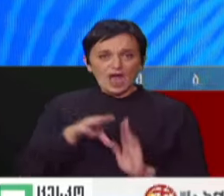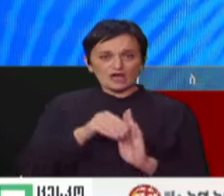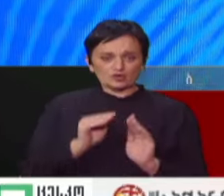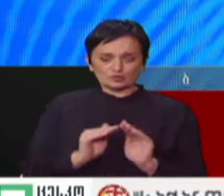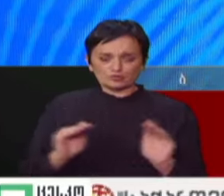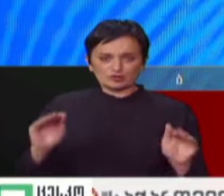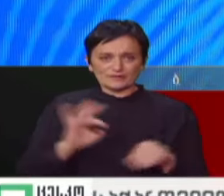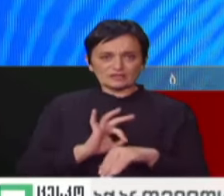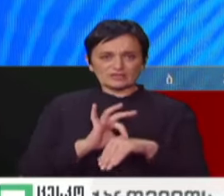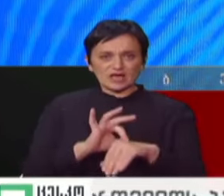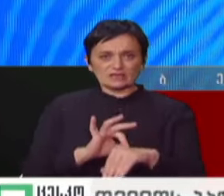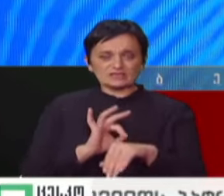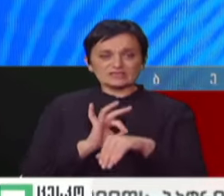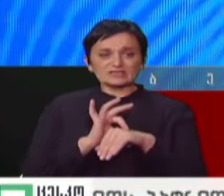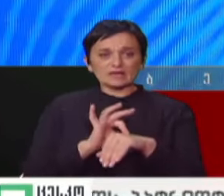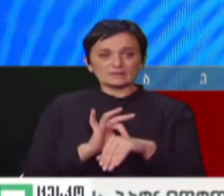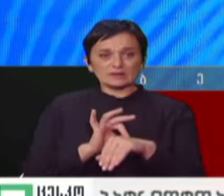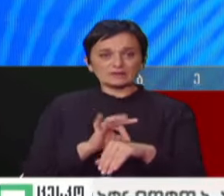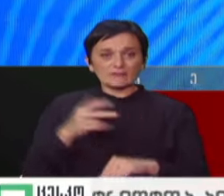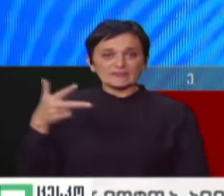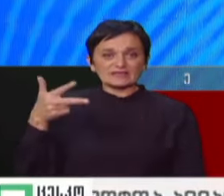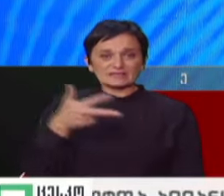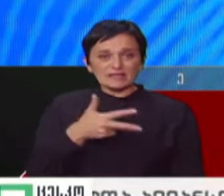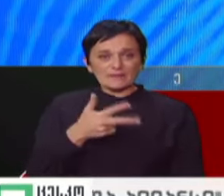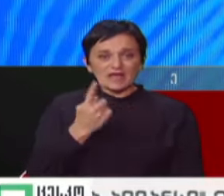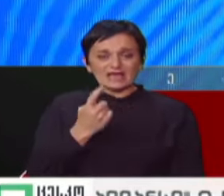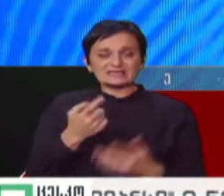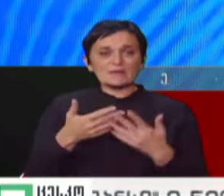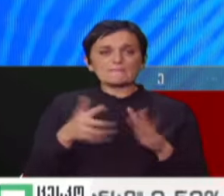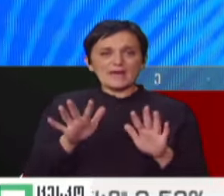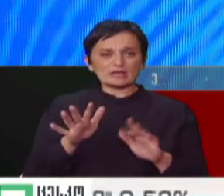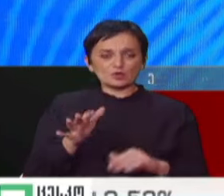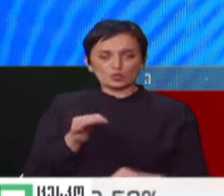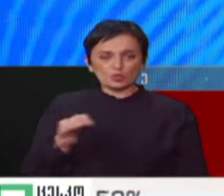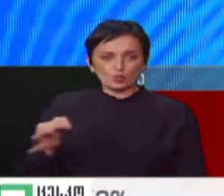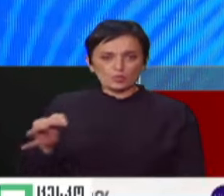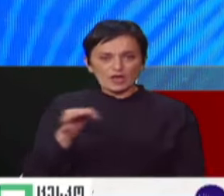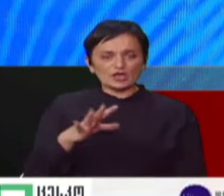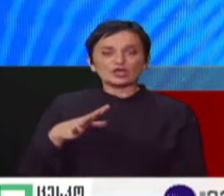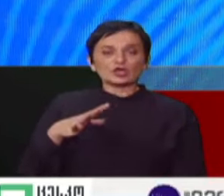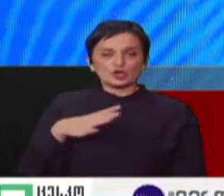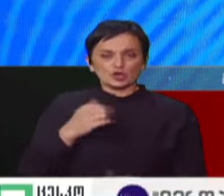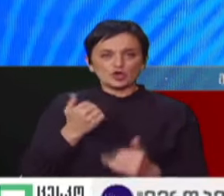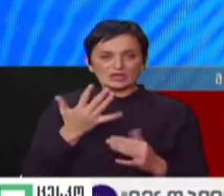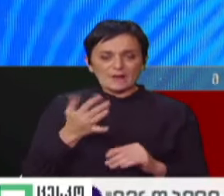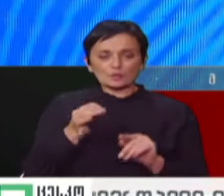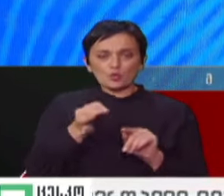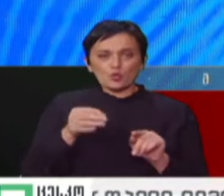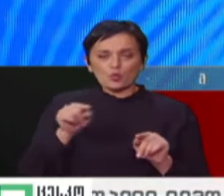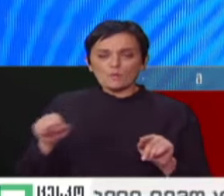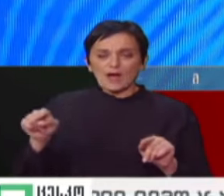მშვიდად წარიმართება 3100-ზე მეტ უბანზე. იყო რამდენიმე უბანი,